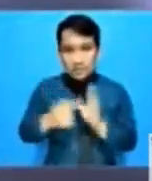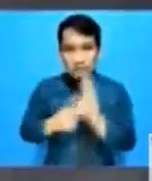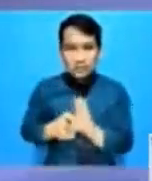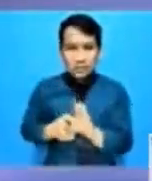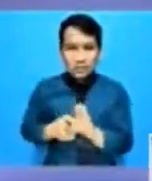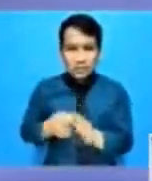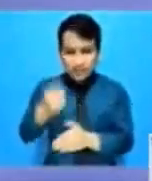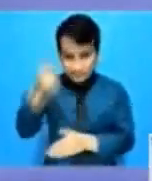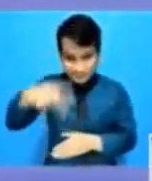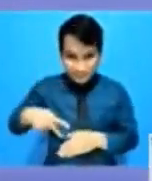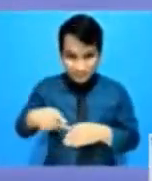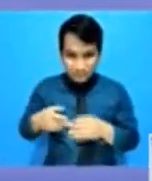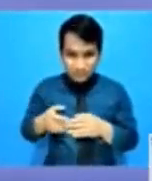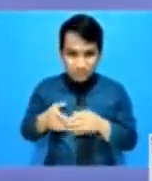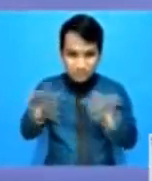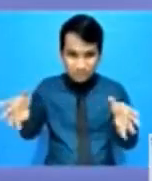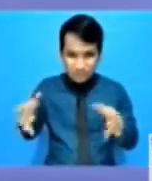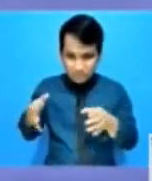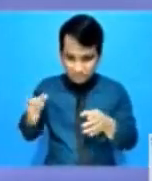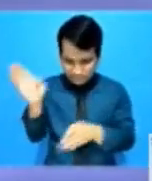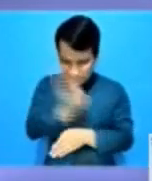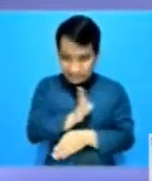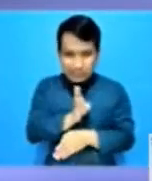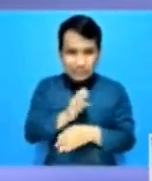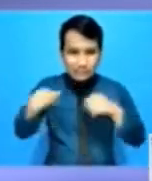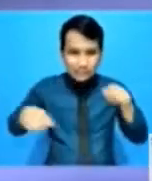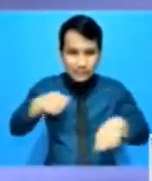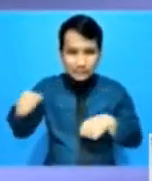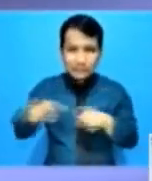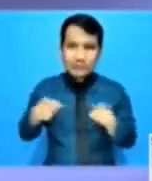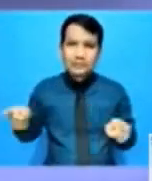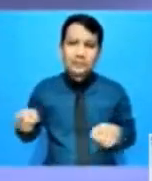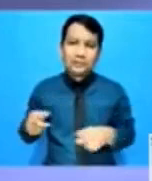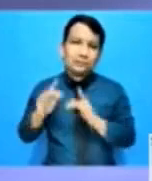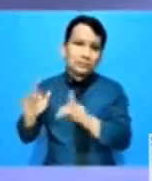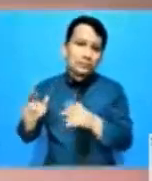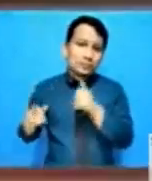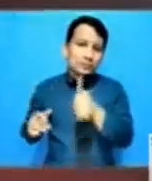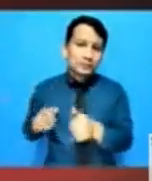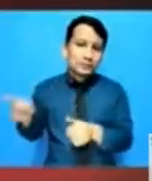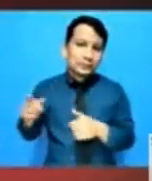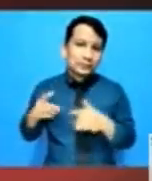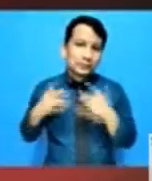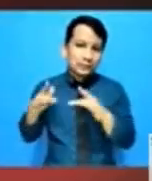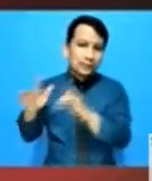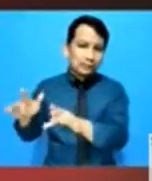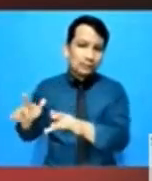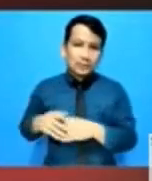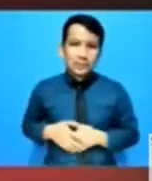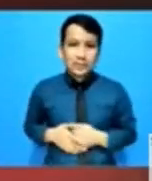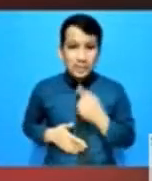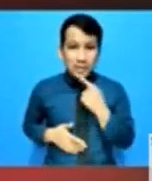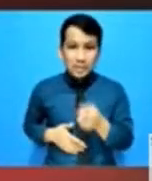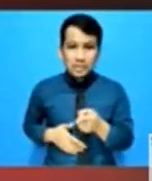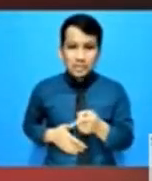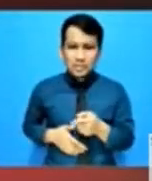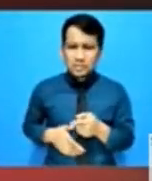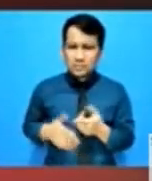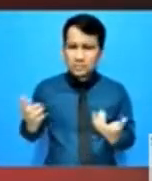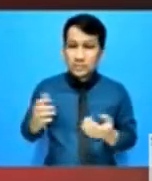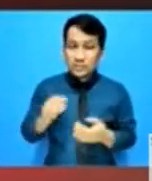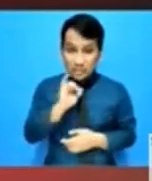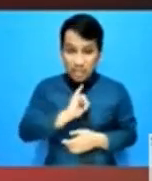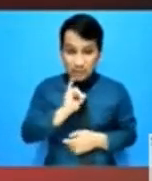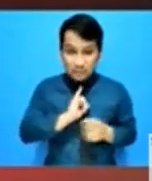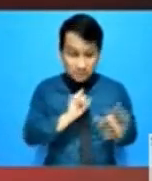bisikleta. Awa naman si Kuya. Walang hiya naman, hindi mo lang naawa yung hayop na yon. Isang ice drop vendor ang